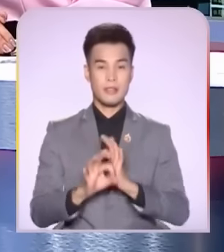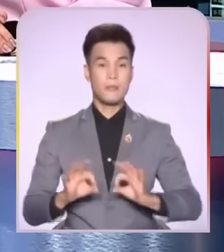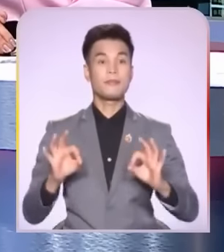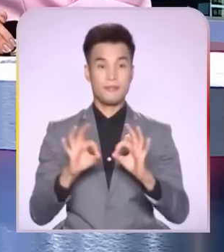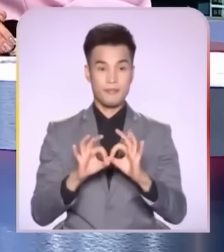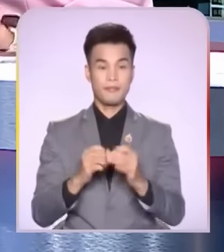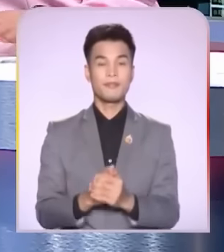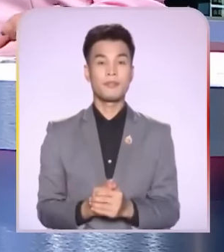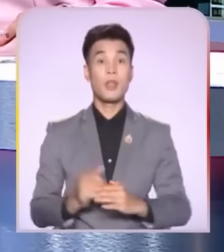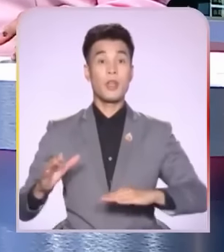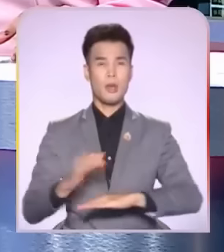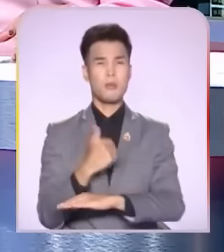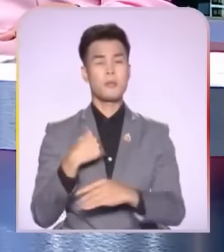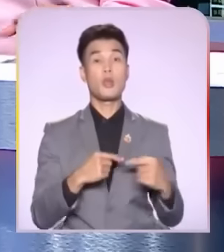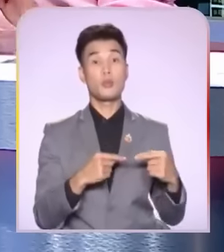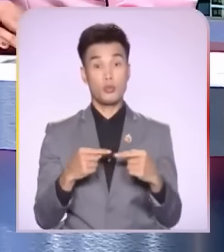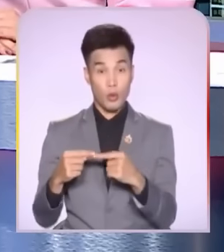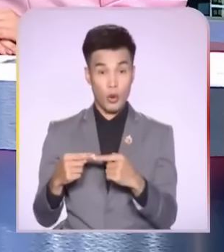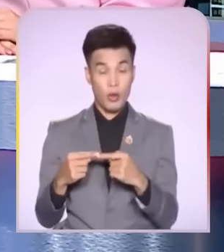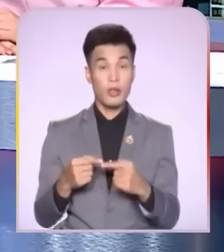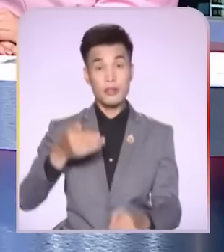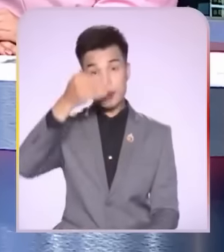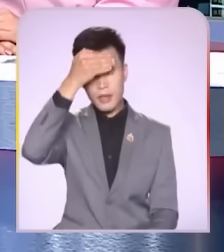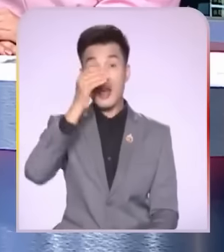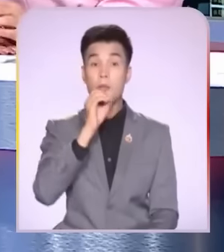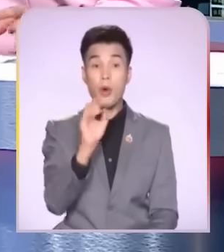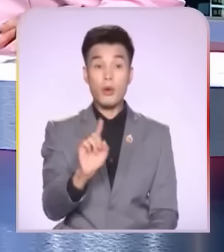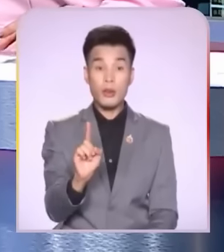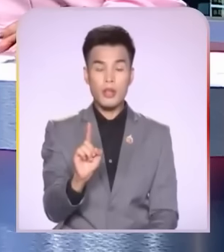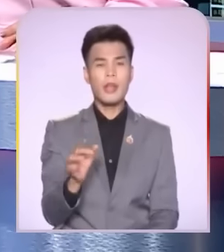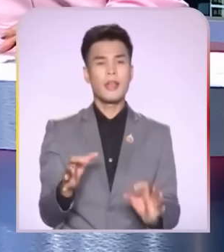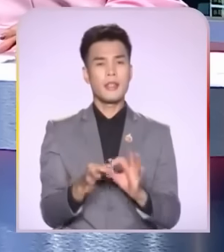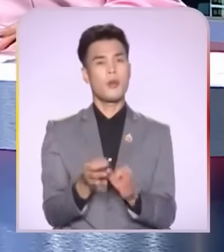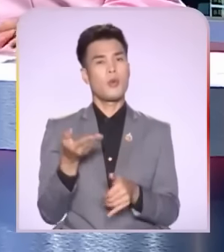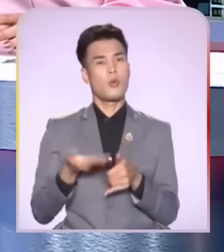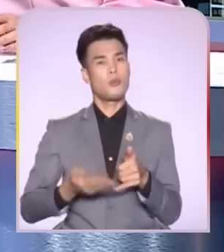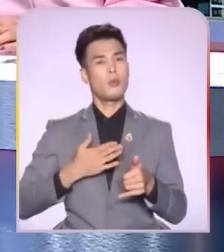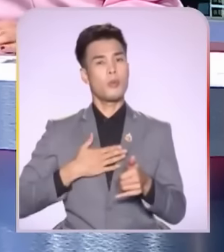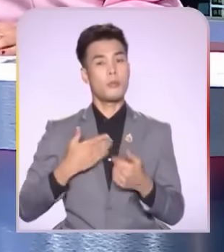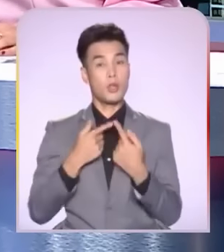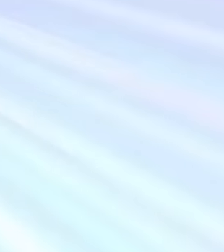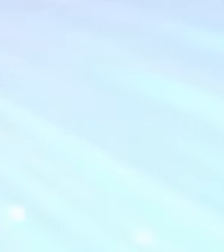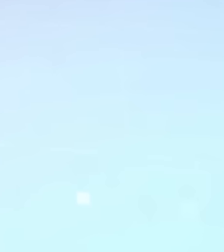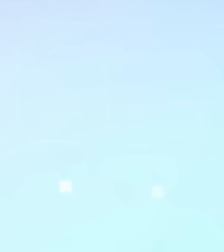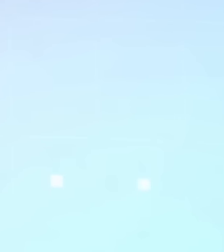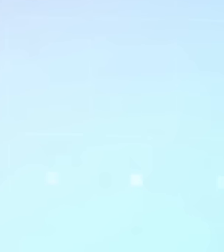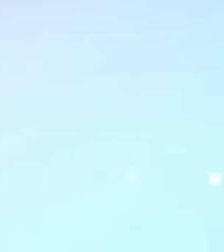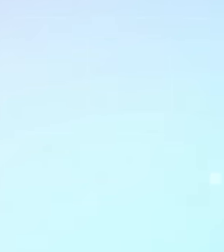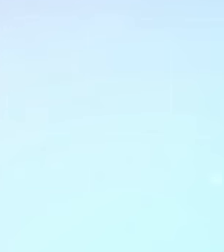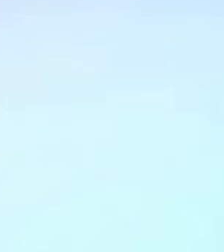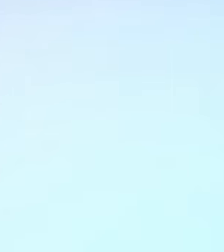คัญมากเลยนะครับการเมืองยังมีต่อเนื่องนะฮะคุณผู้ชมครับคุณชาดาไทยเศรษฐ์ว่ายังไงก็เรื่องของคุณสมบัติของเขาเขามีตอบใช่ไหม ใช่